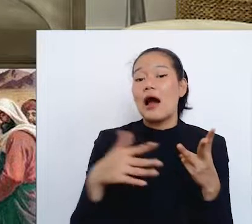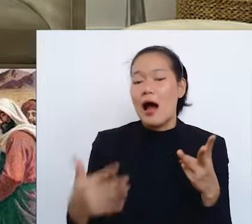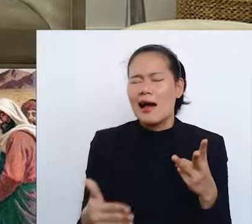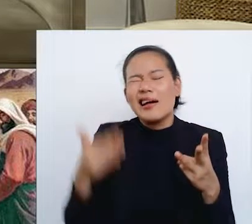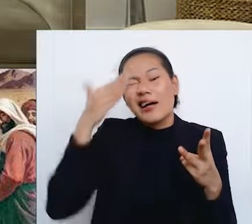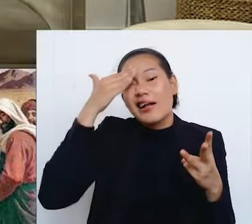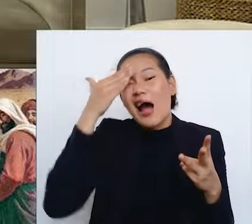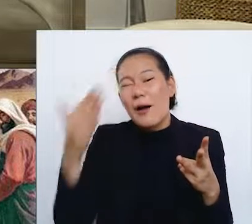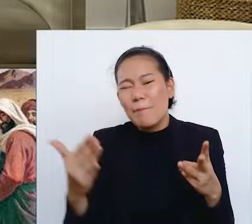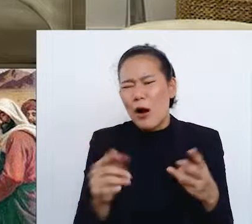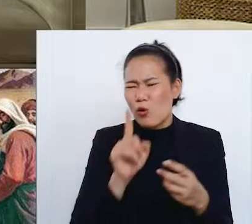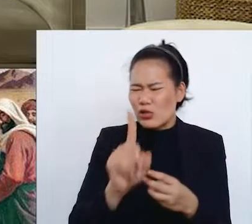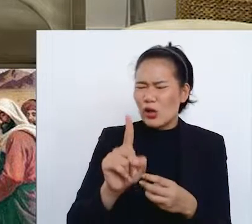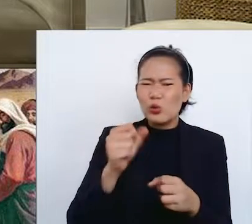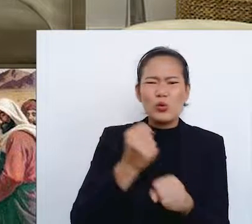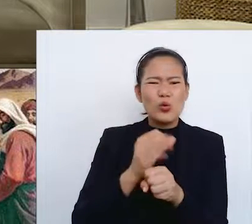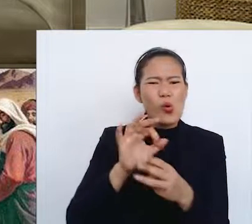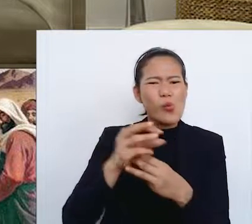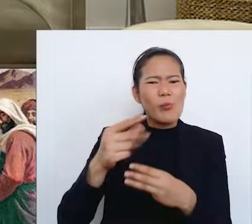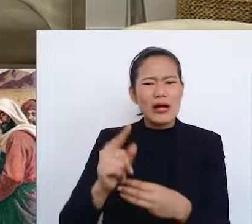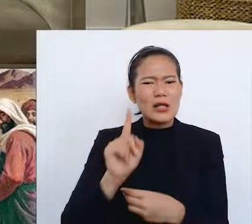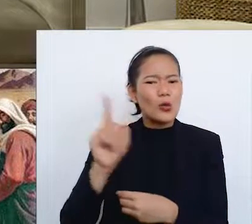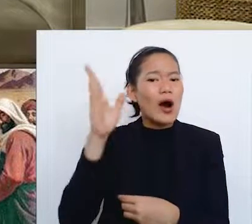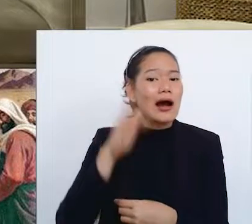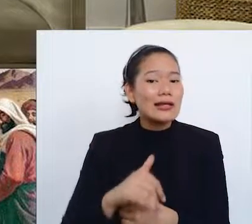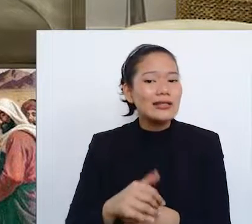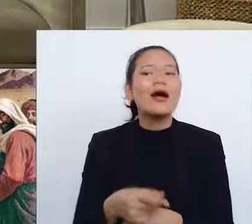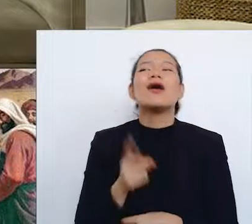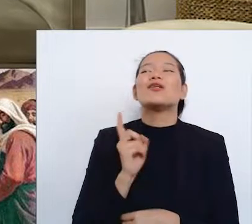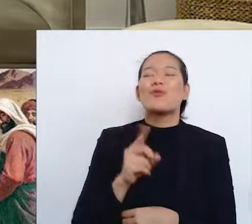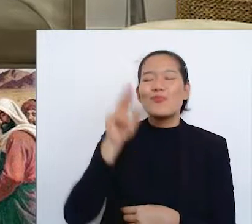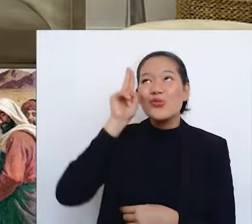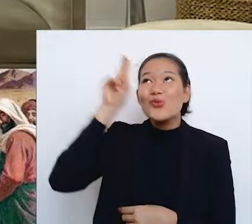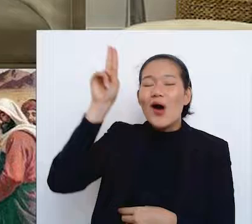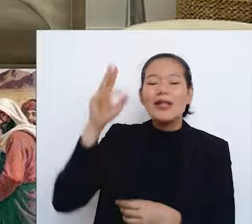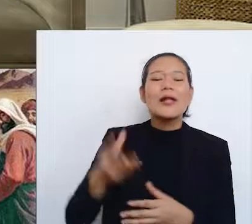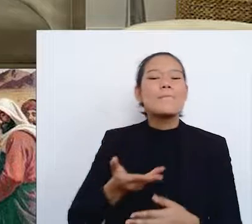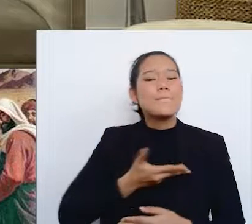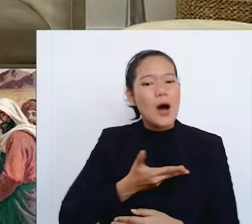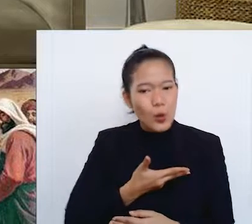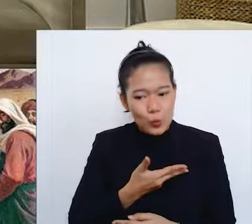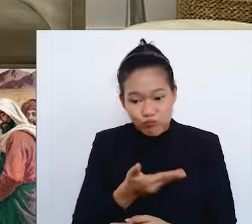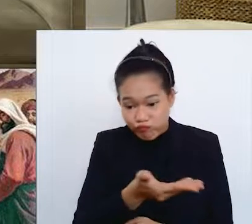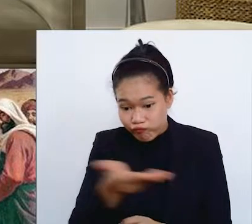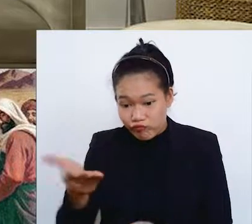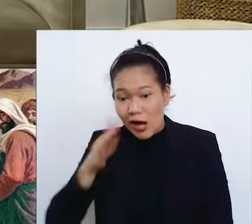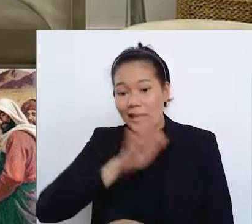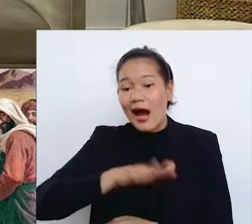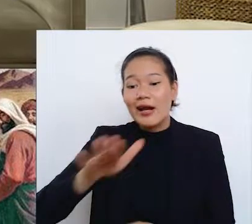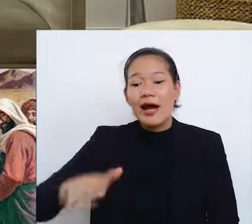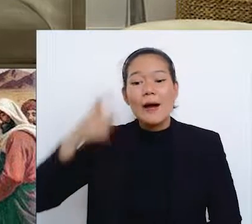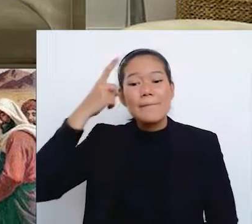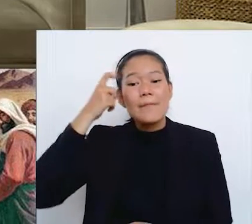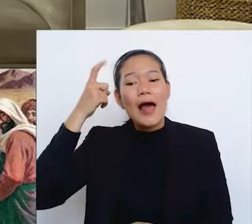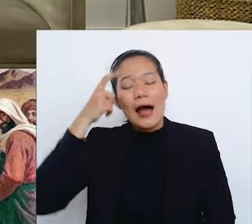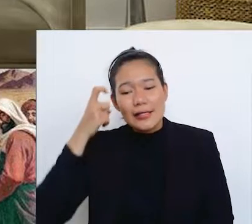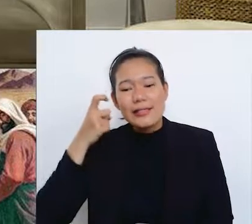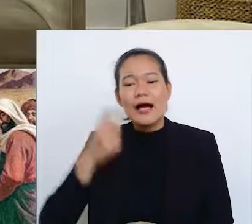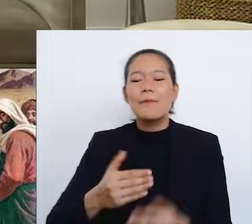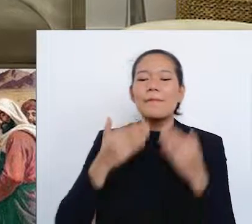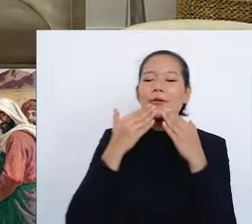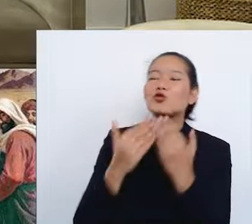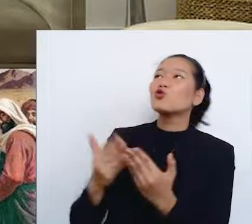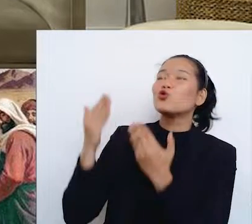adalah kenapa hanya satu gomer satu hari? Ya karena Tuhan ingin supaya umat itu